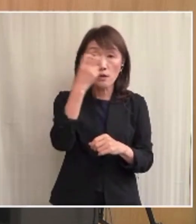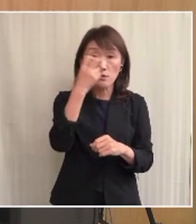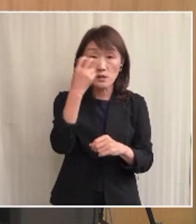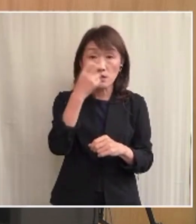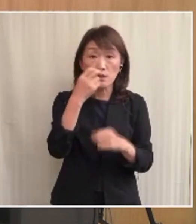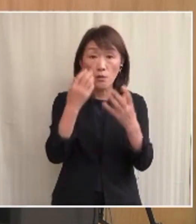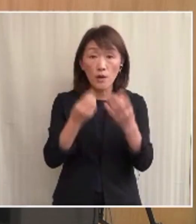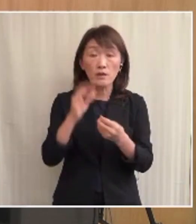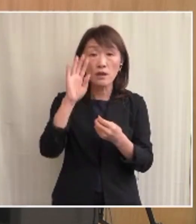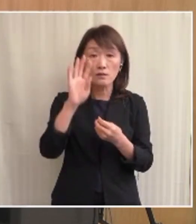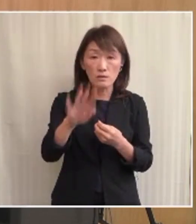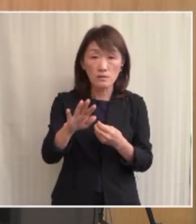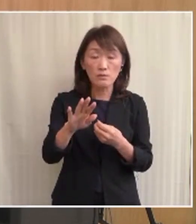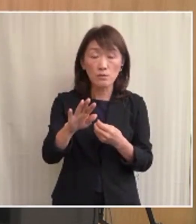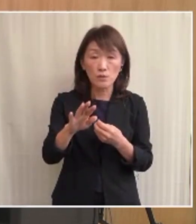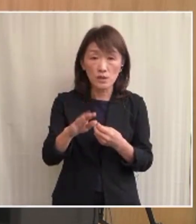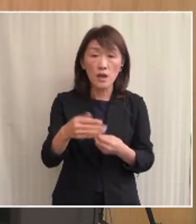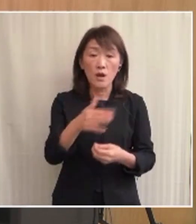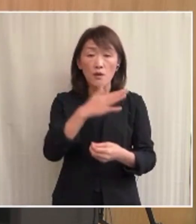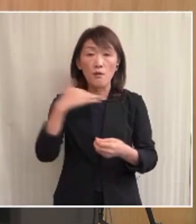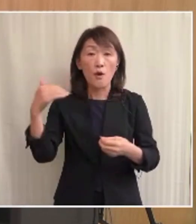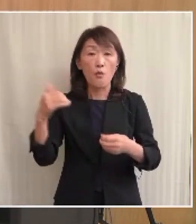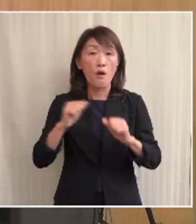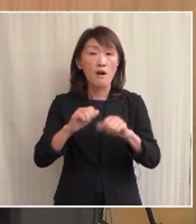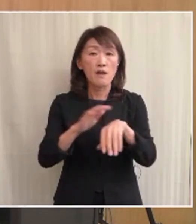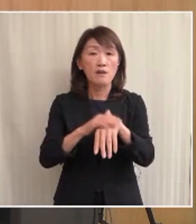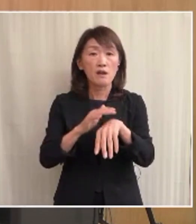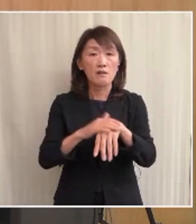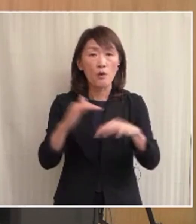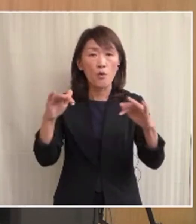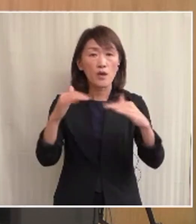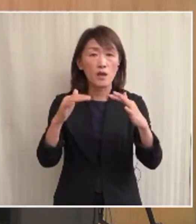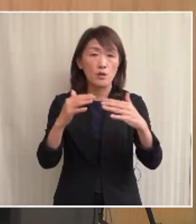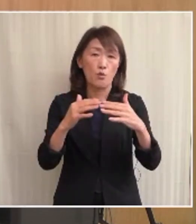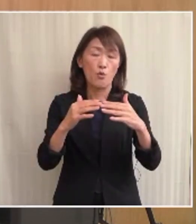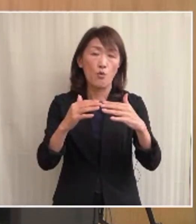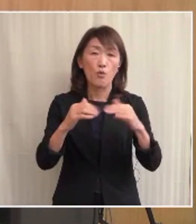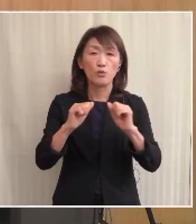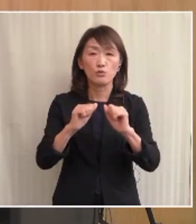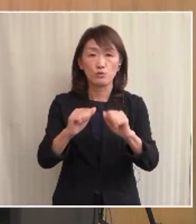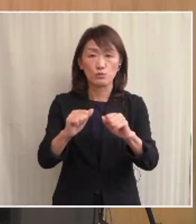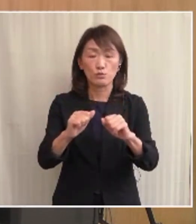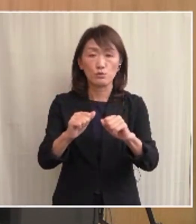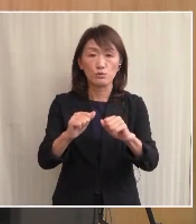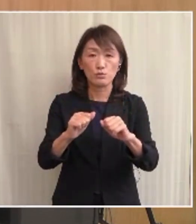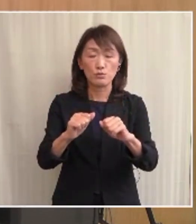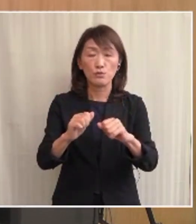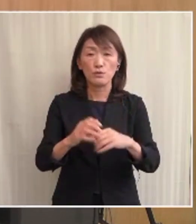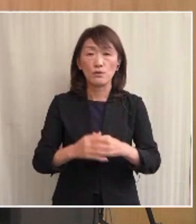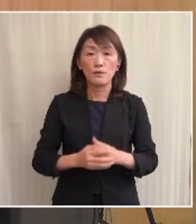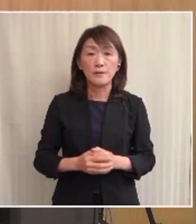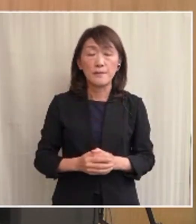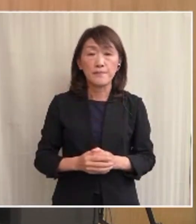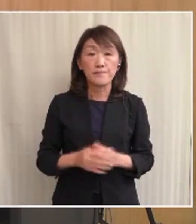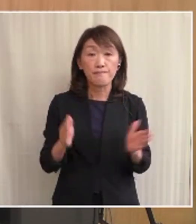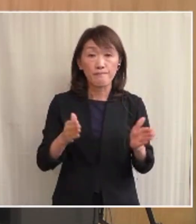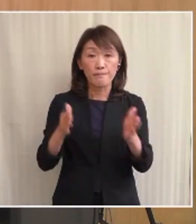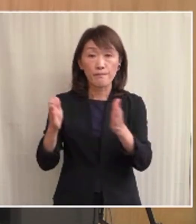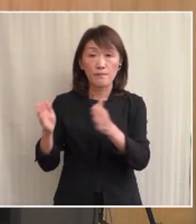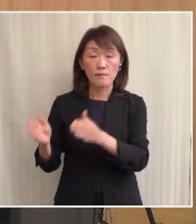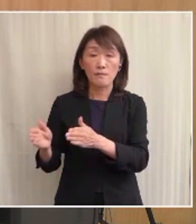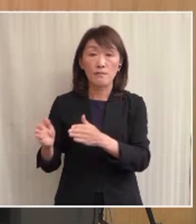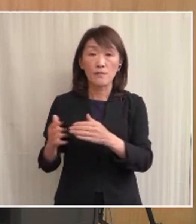ただいた上で、我々でどういうやり方をするかというのを検討して、体制等も考えていくことになると思っています。一方で